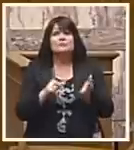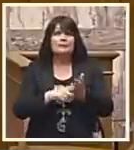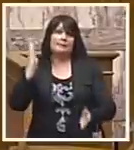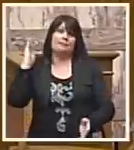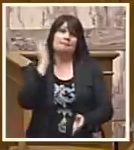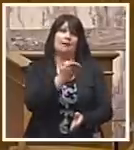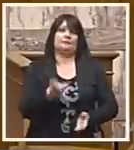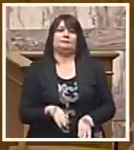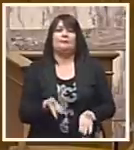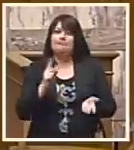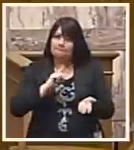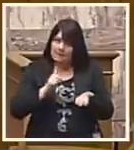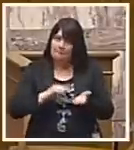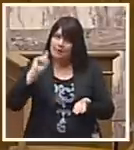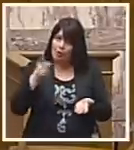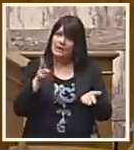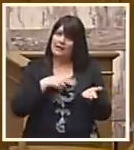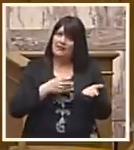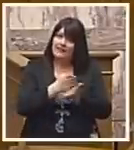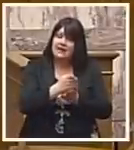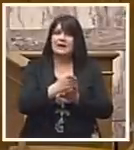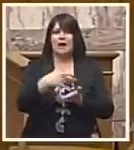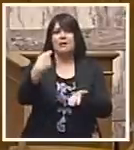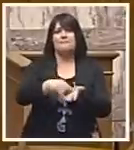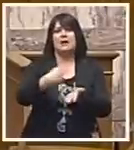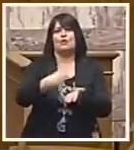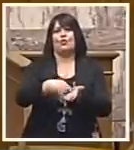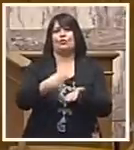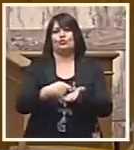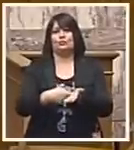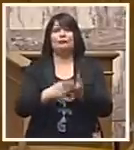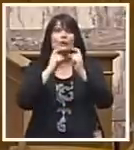φοροδιαφυγής. Και αυτό αποτελεί πατριωτικό μας καθήκον.